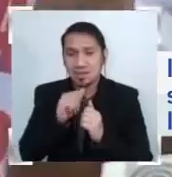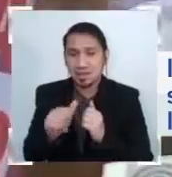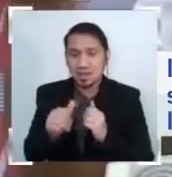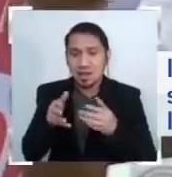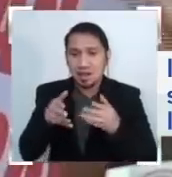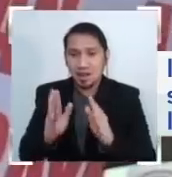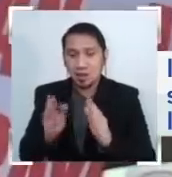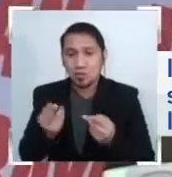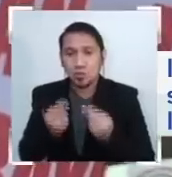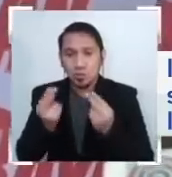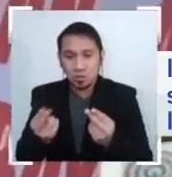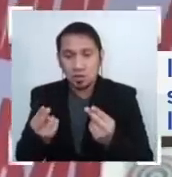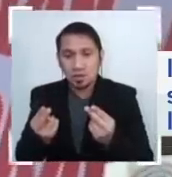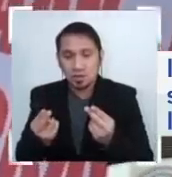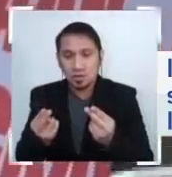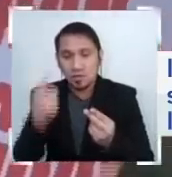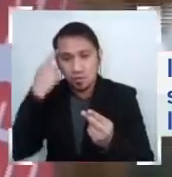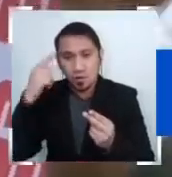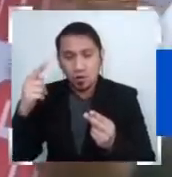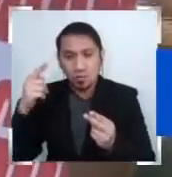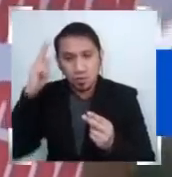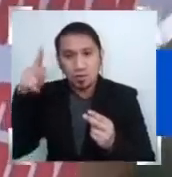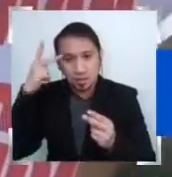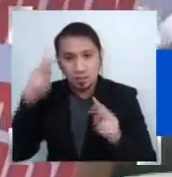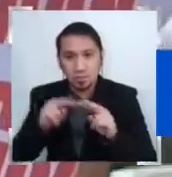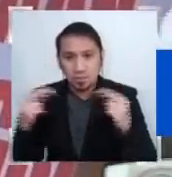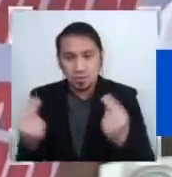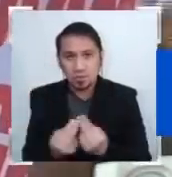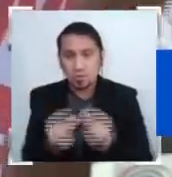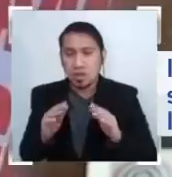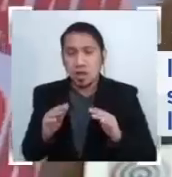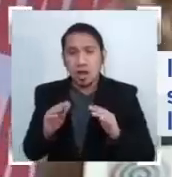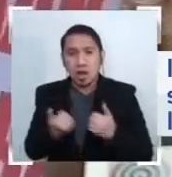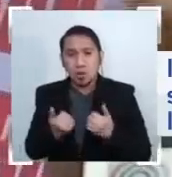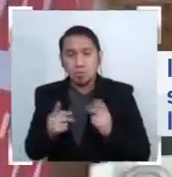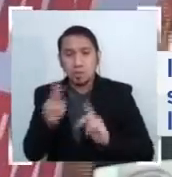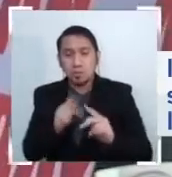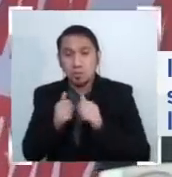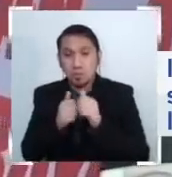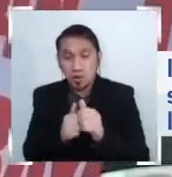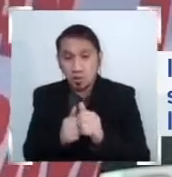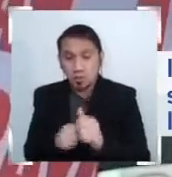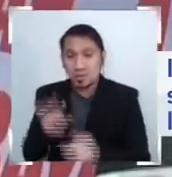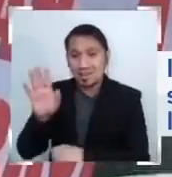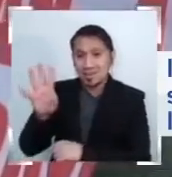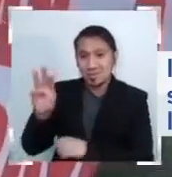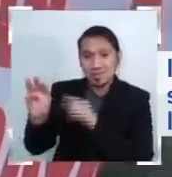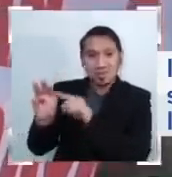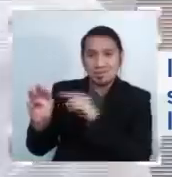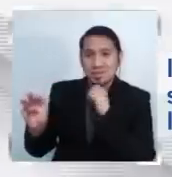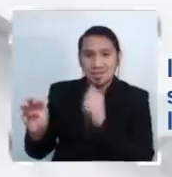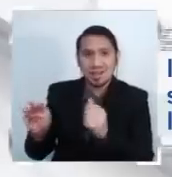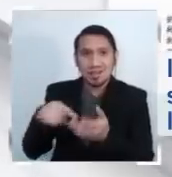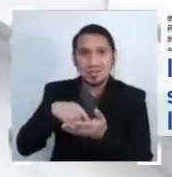Paano susunod ang mga taong bayan sa pagbabayad ng buwis kung ang isang kandidato para sa presidente ay hindi nagbabayad ng